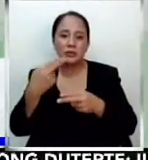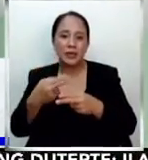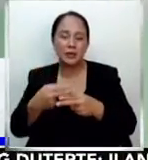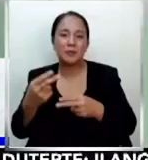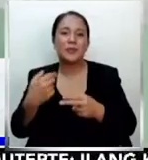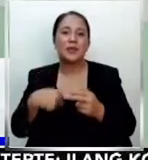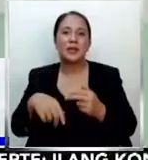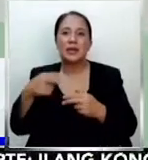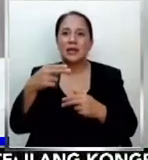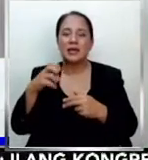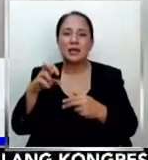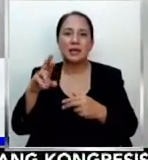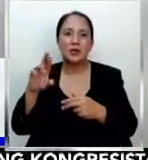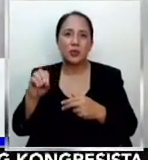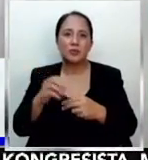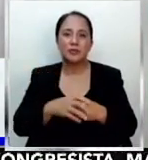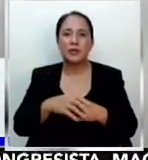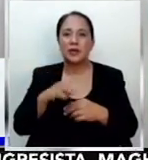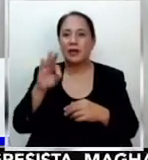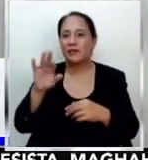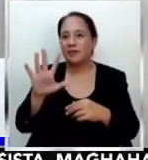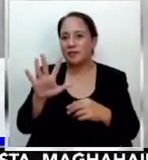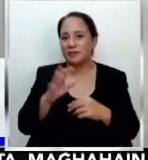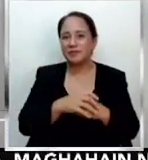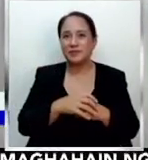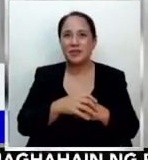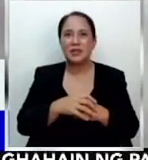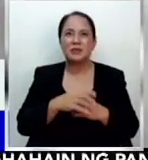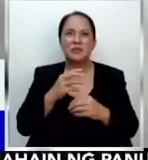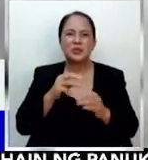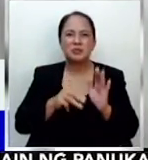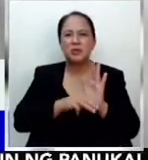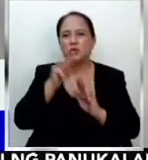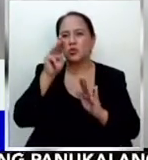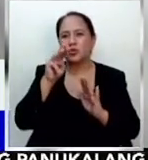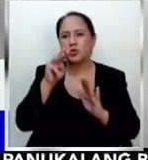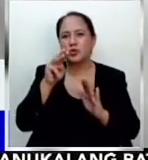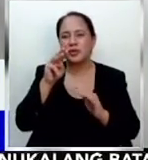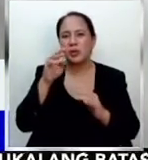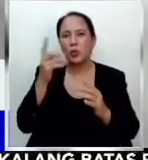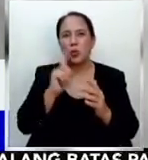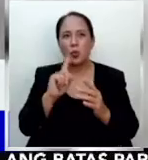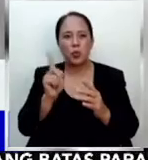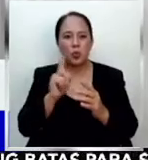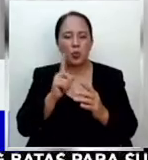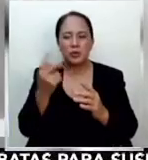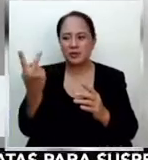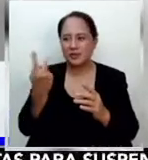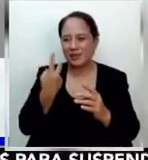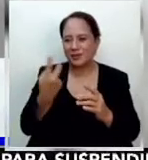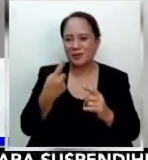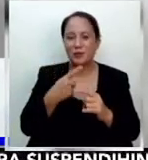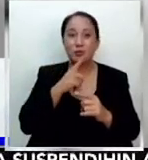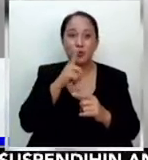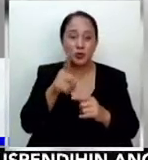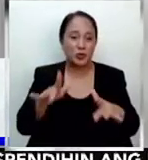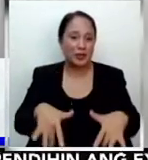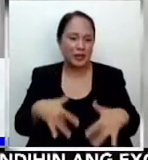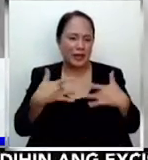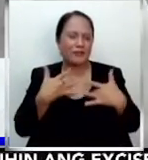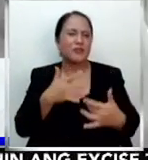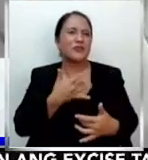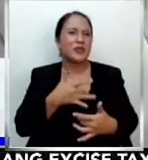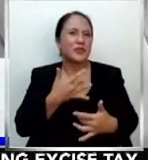Ferrell ng F5. Medyo matured nga po siya compared sa kung ano kami ni Allen in real life. Kumbaga, yung feelings is very